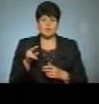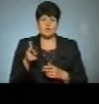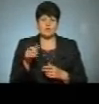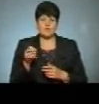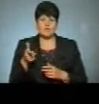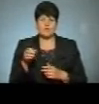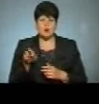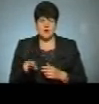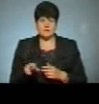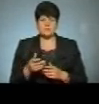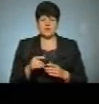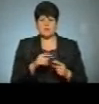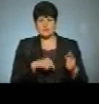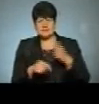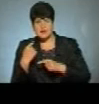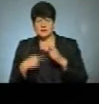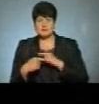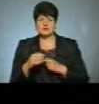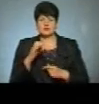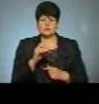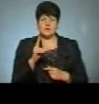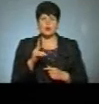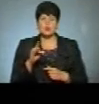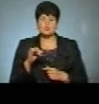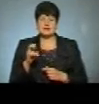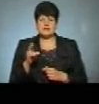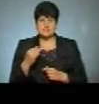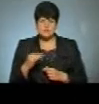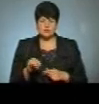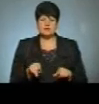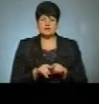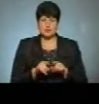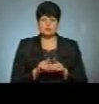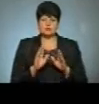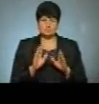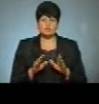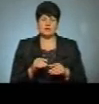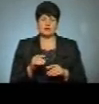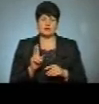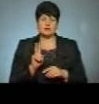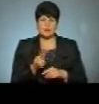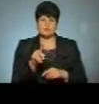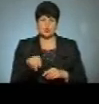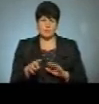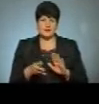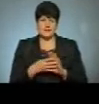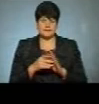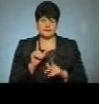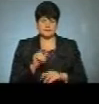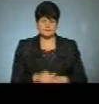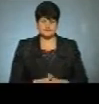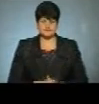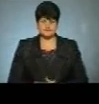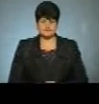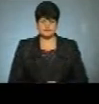напрямку через вулицю Соломії Крошельницької. Цією вулицею курсуватиме і тролейбус на маршруті номер 9. Діана Ярошенко, Марта Журавель. Новини